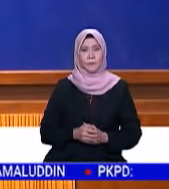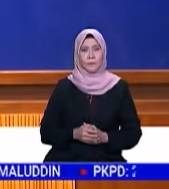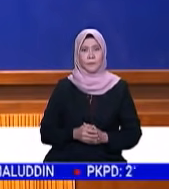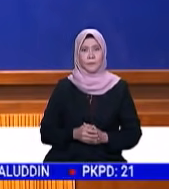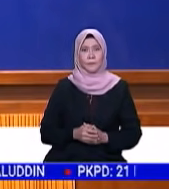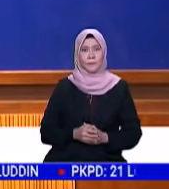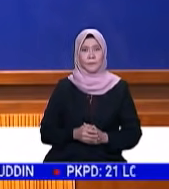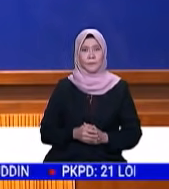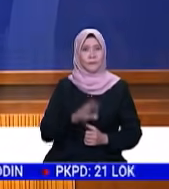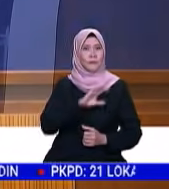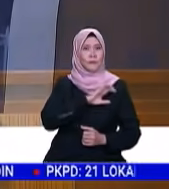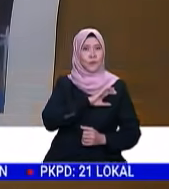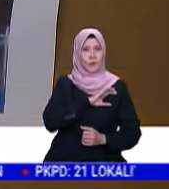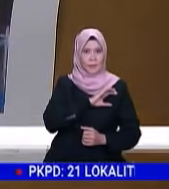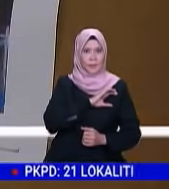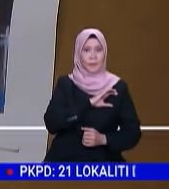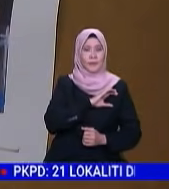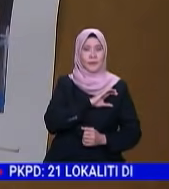telah menerima